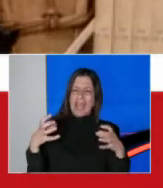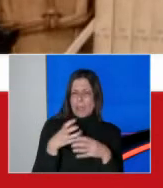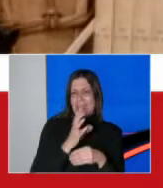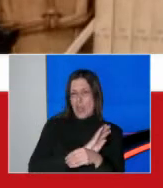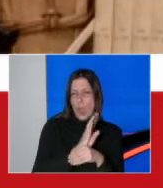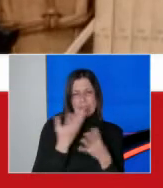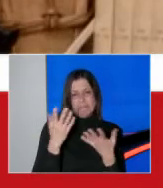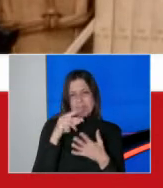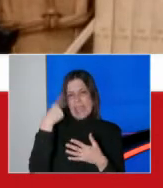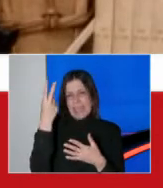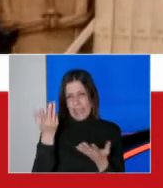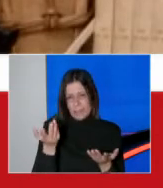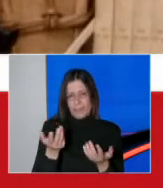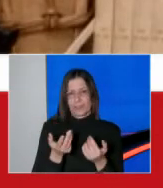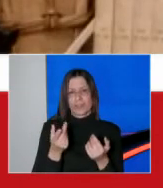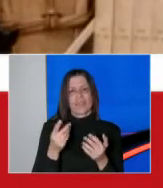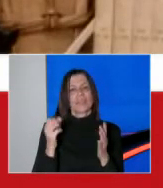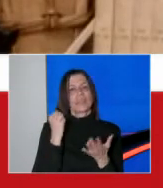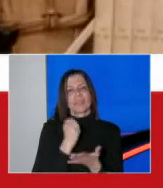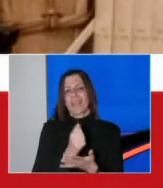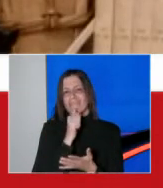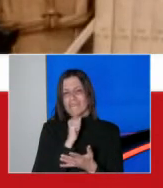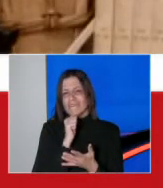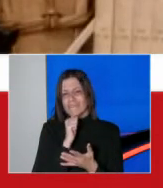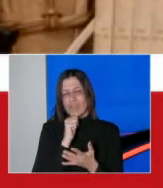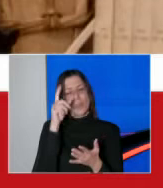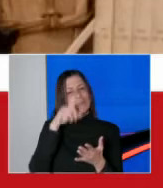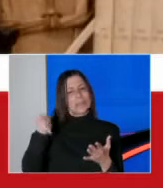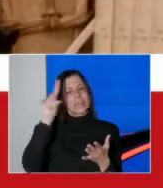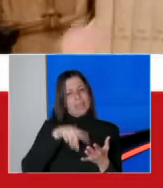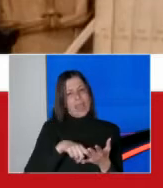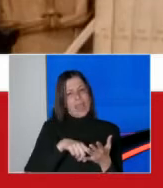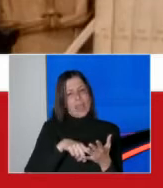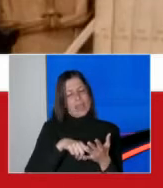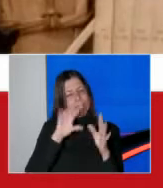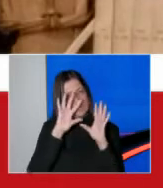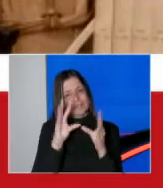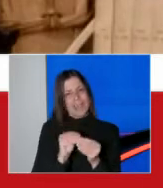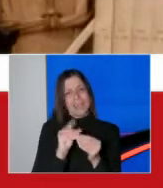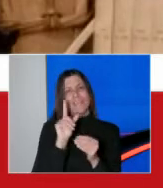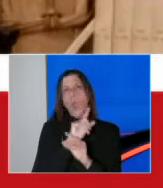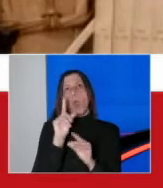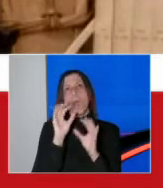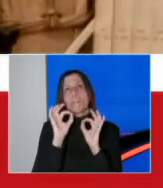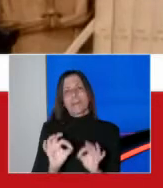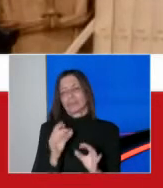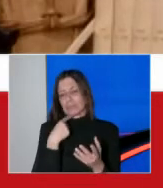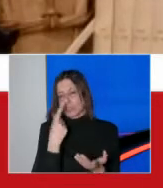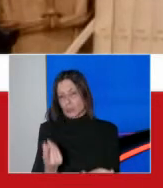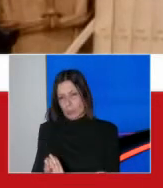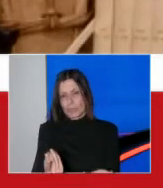שם הלכה למעשה. אז תו הירוק מתבטל באופן כללי, אבל לא לגמרי. למה אני